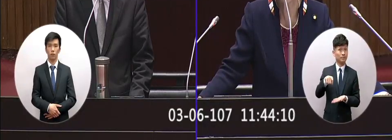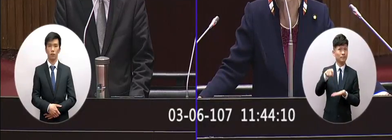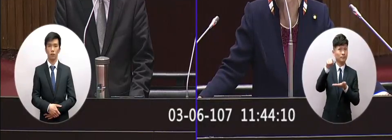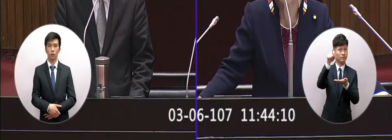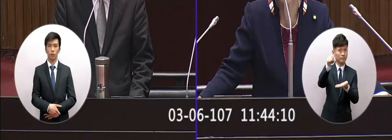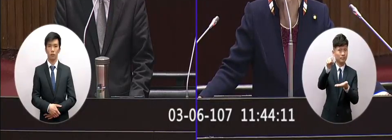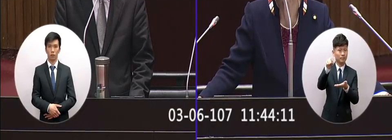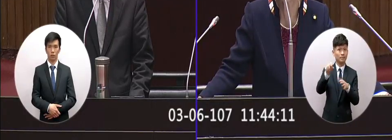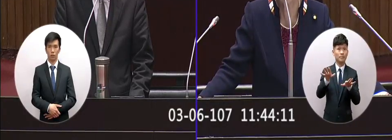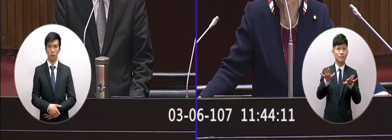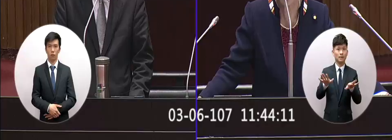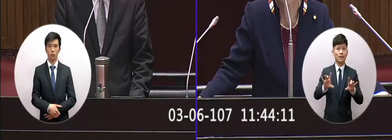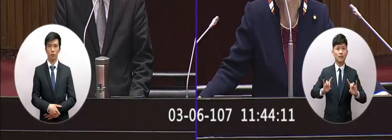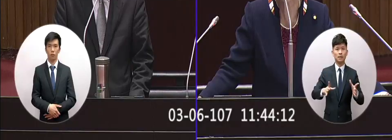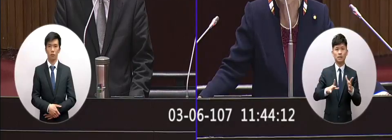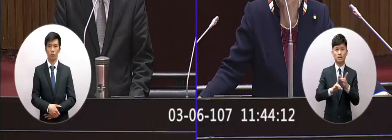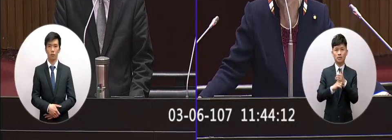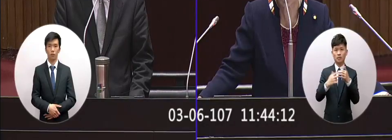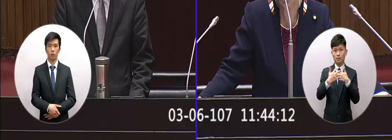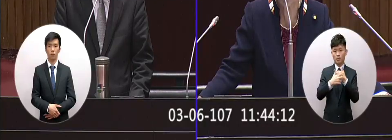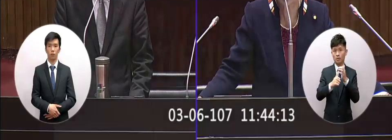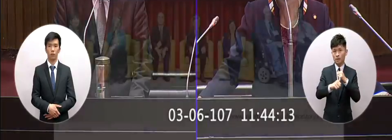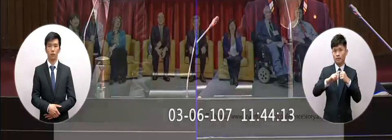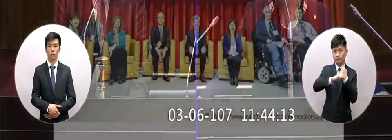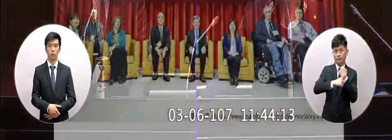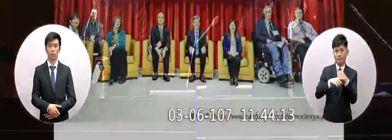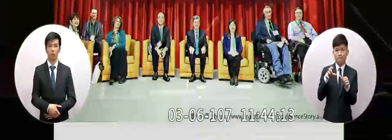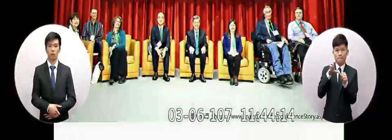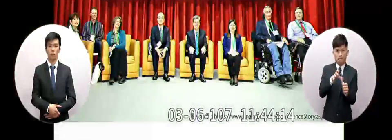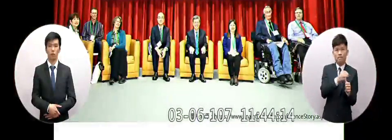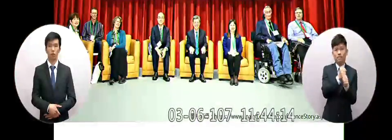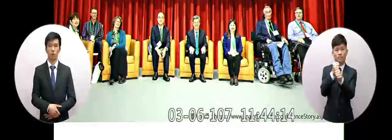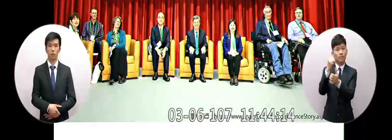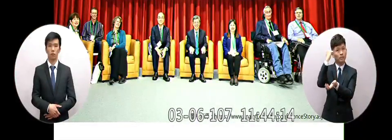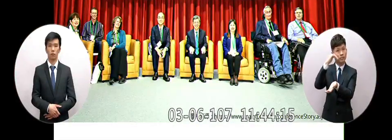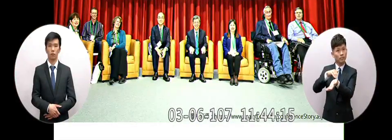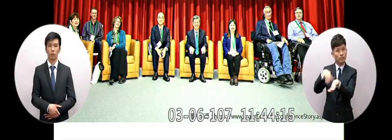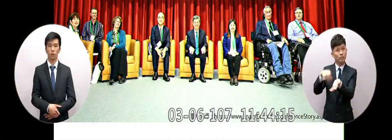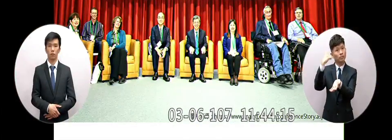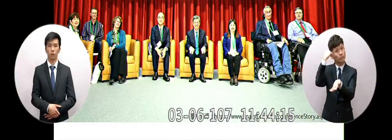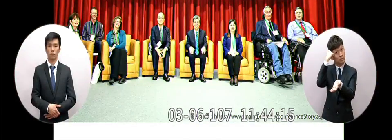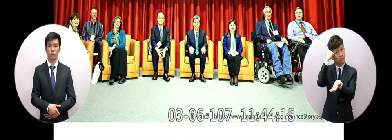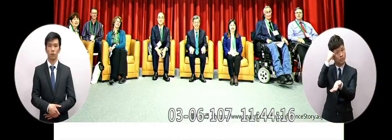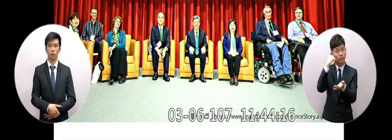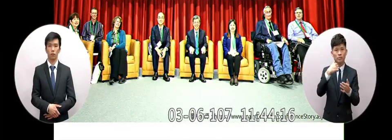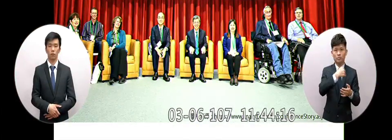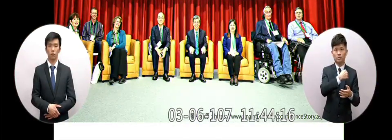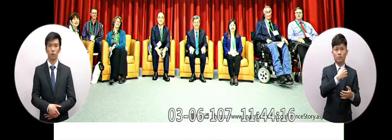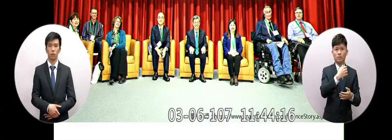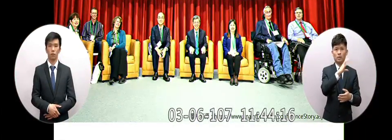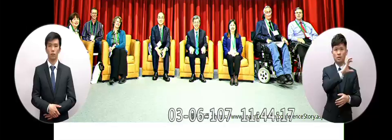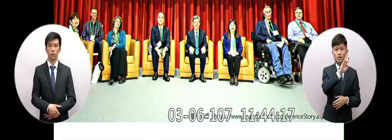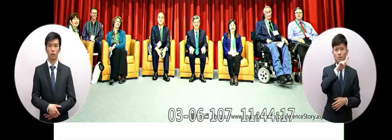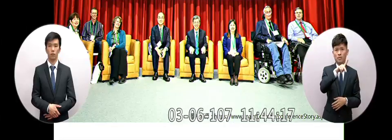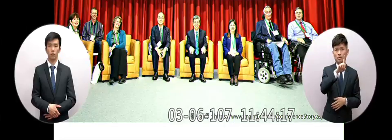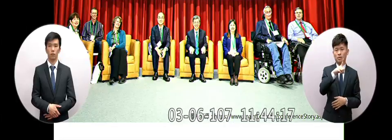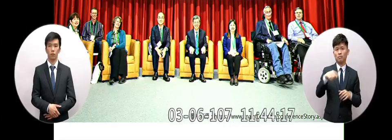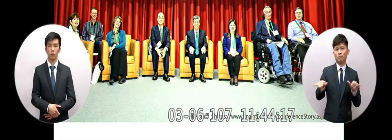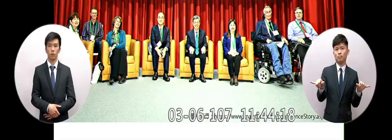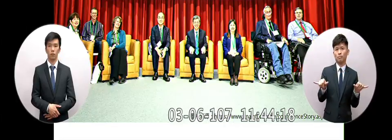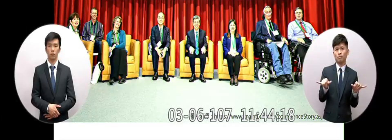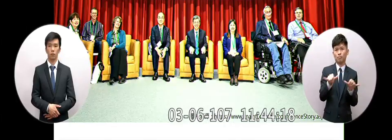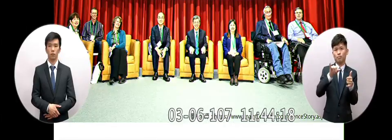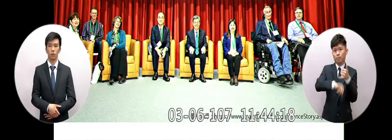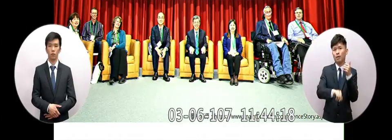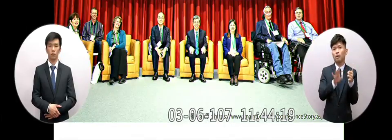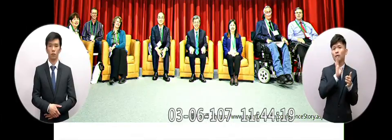了我们的现在精神卫生法里面的强制住院，它本身是违背所谓的身心障碍者权利公约的。那可能大家